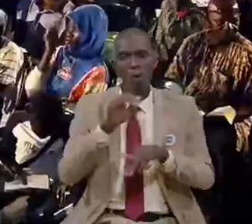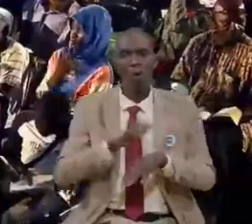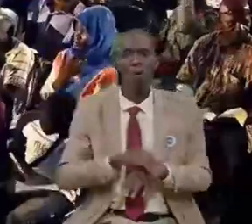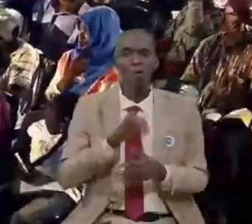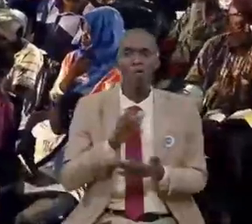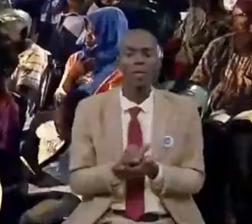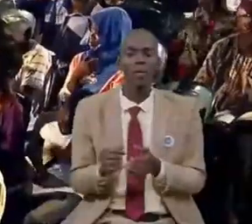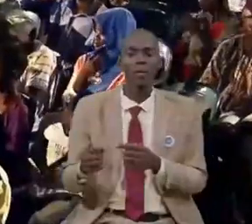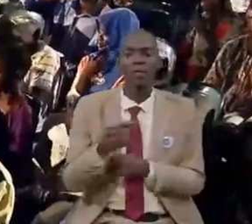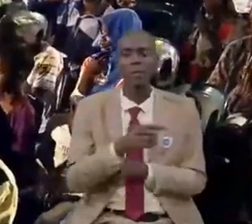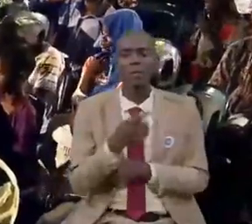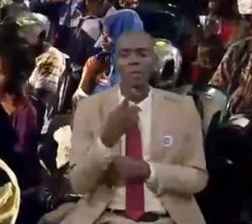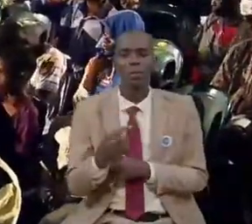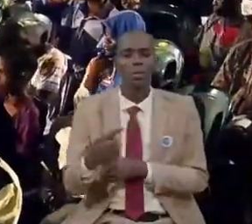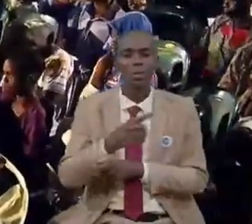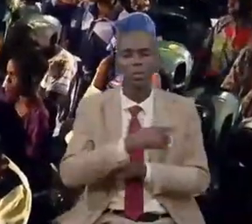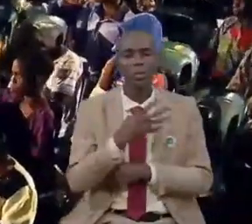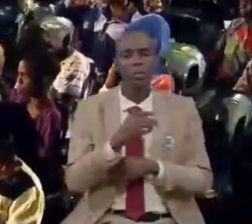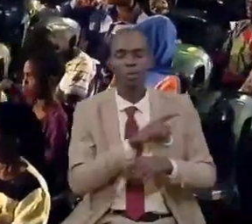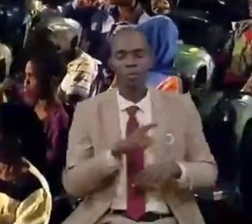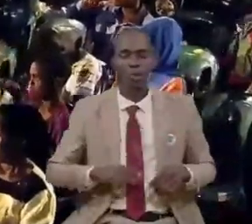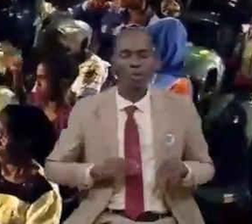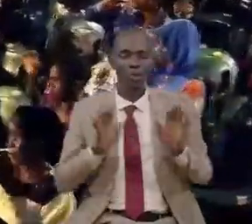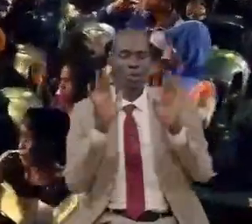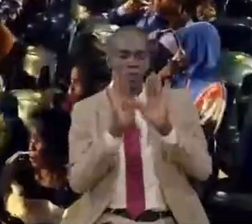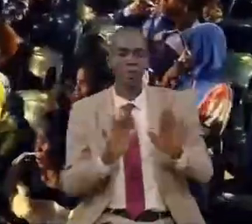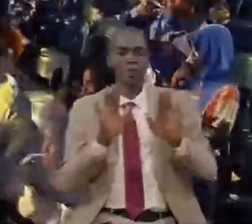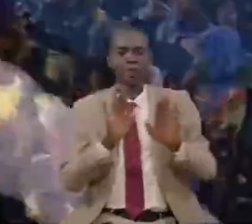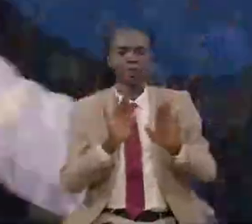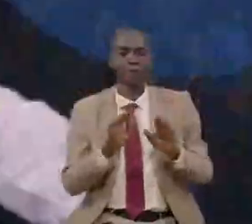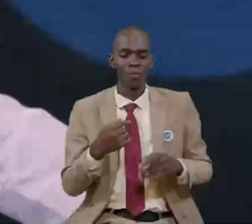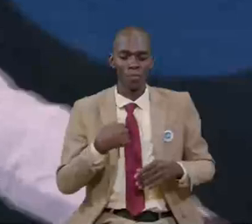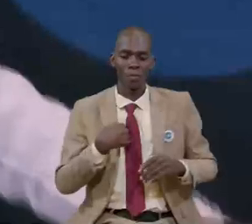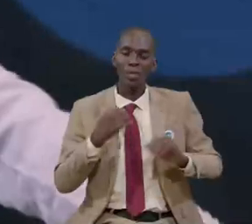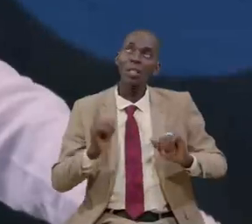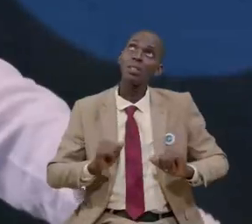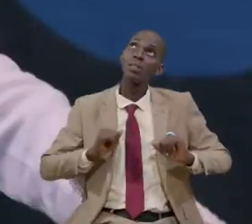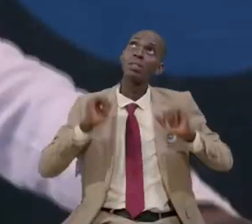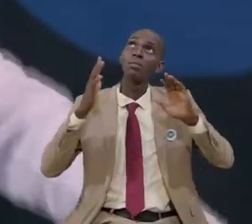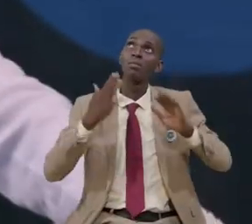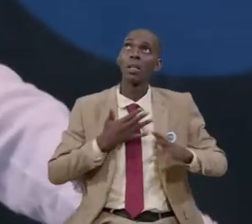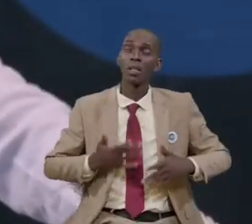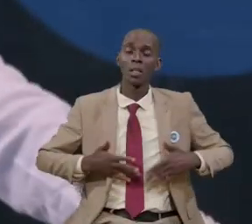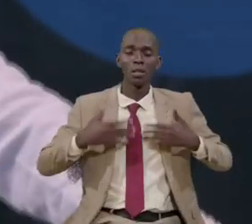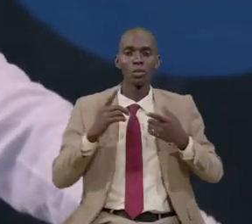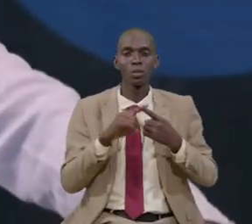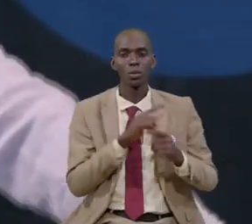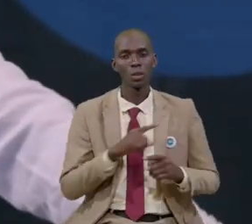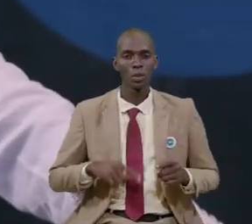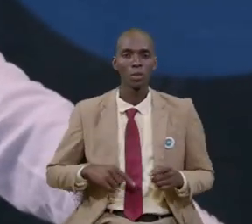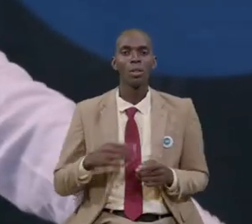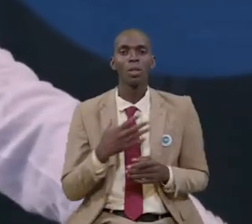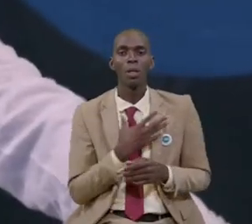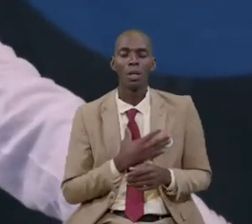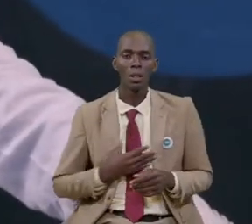dont vous vous souviendrez au jour du Seigneur, le jour du Seigneur, un dimanche, ce dimanche-là, j'ai donné ma vie au Seigneur.